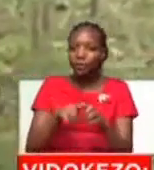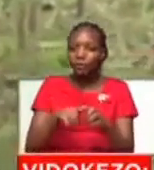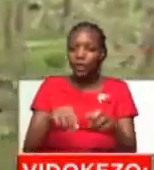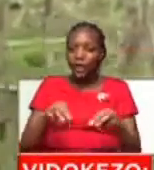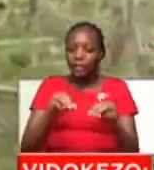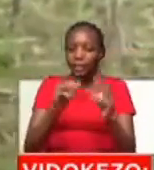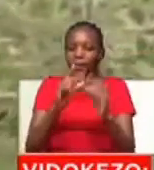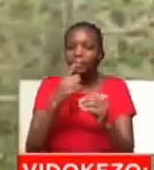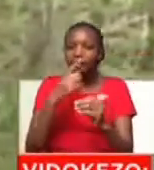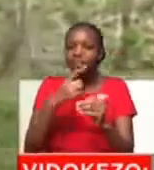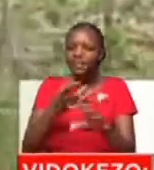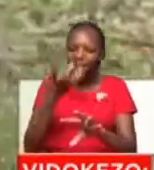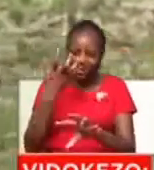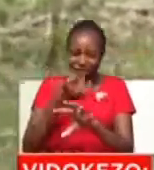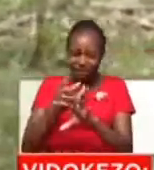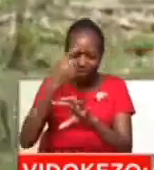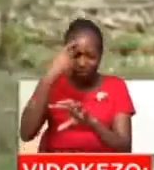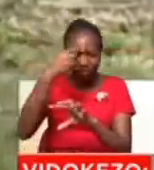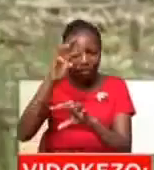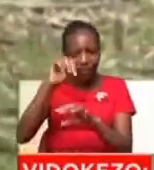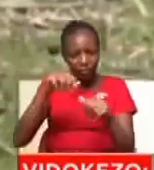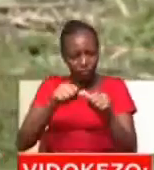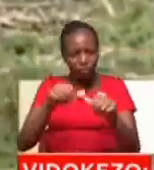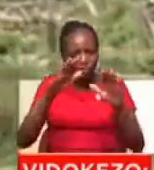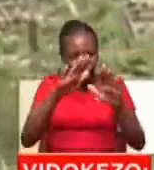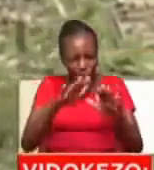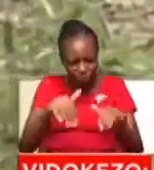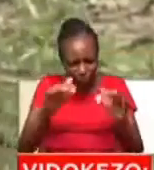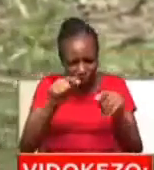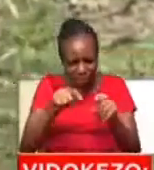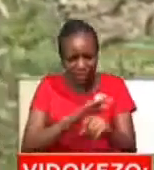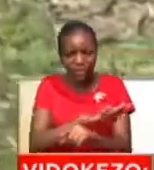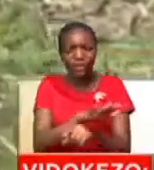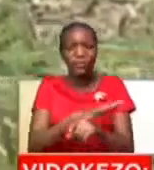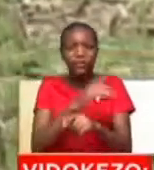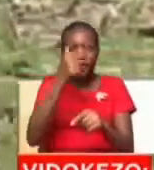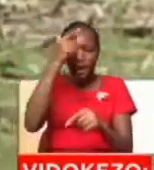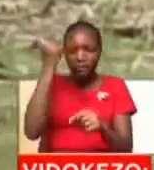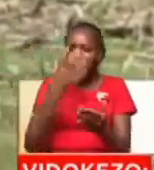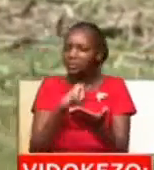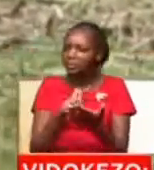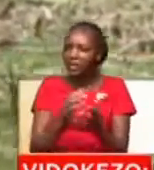kwamba imekuwa vigumu kwao kuendesha kilimo kwenye shamba hilo kwa